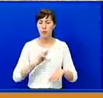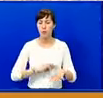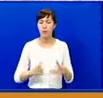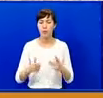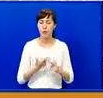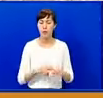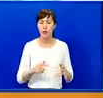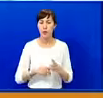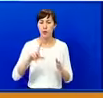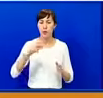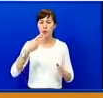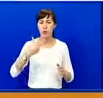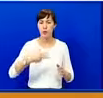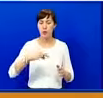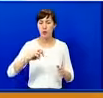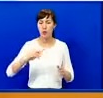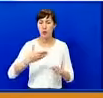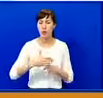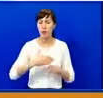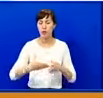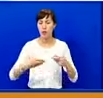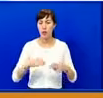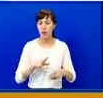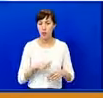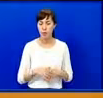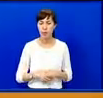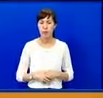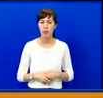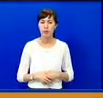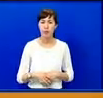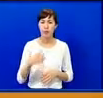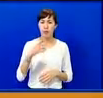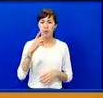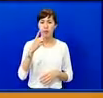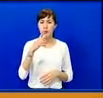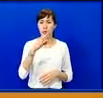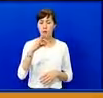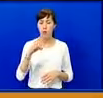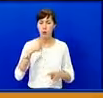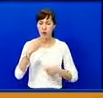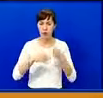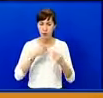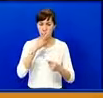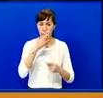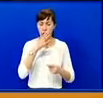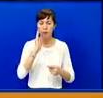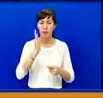мақсатқа деп 130 миллион теңге несие алған. Бір тоннадан астам сүт өткізіп аттық. Келесі жылға Құда